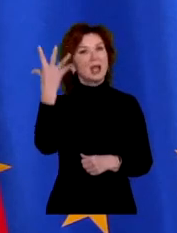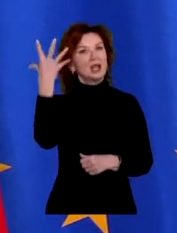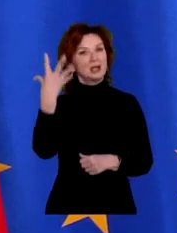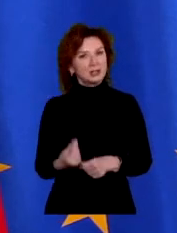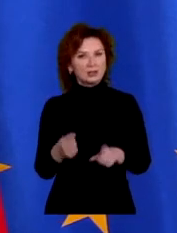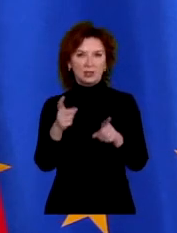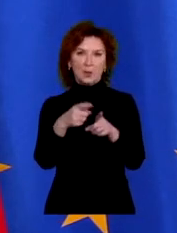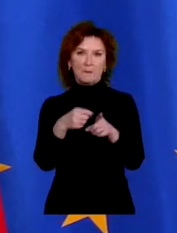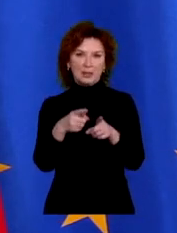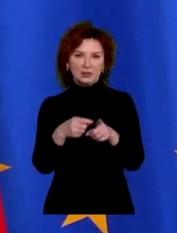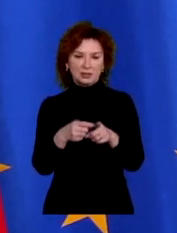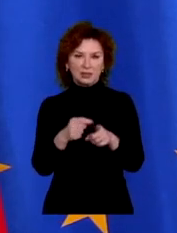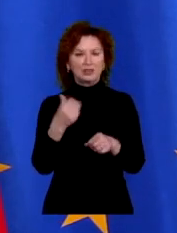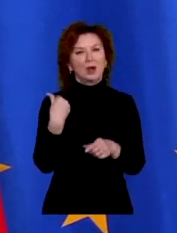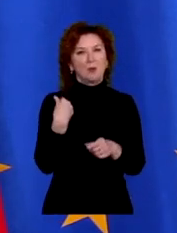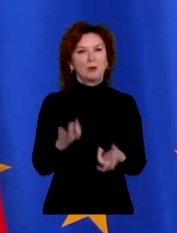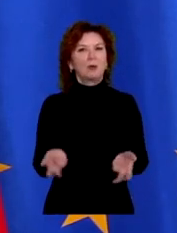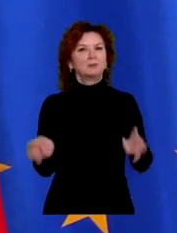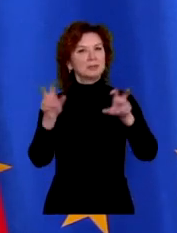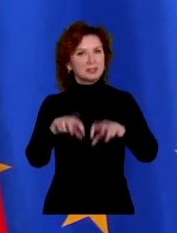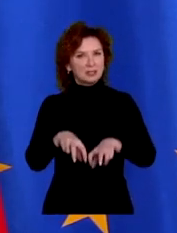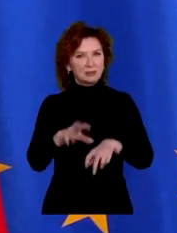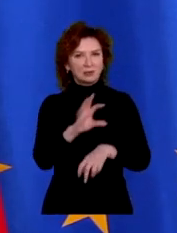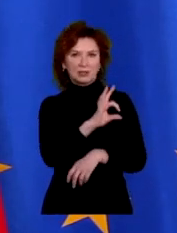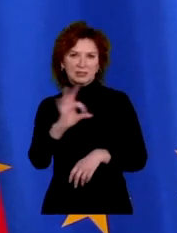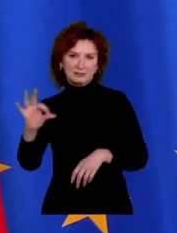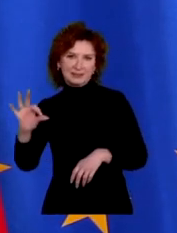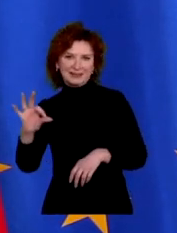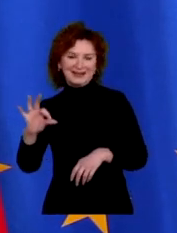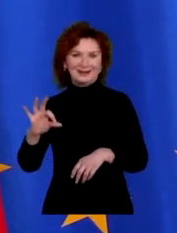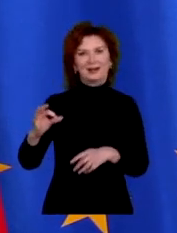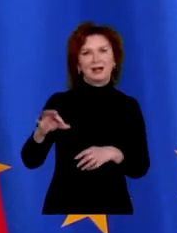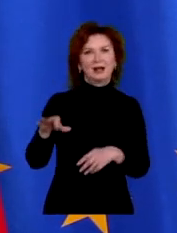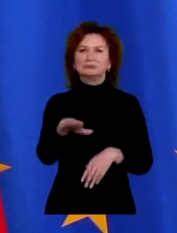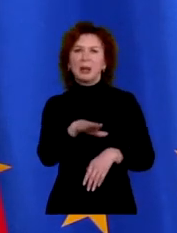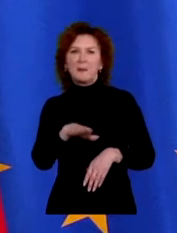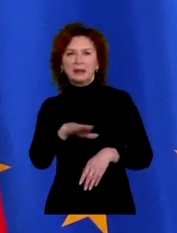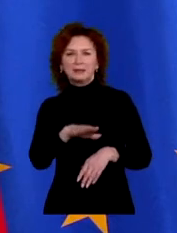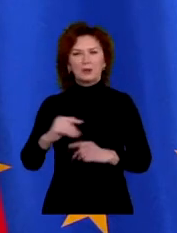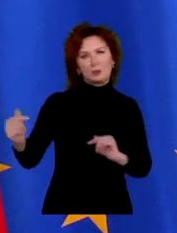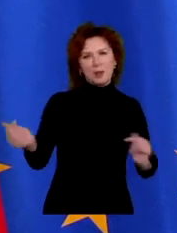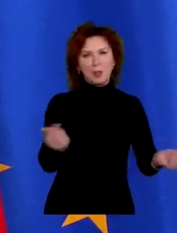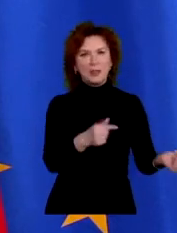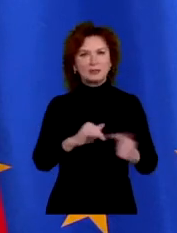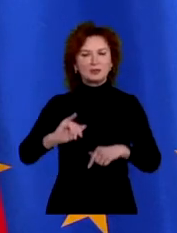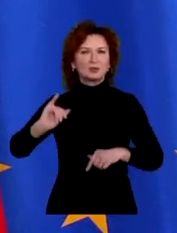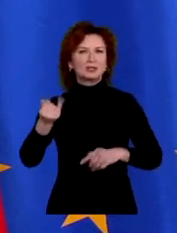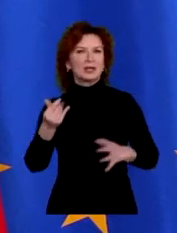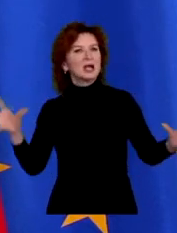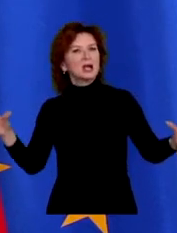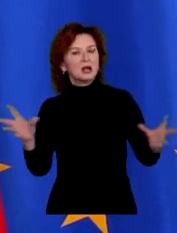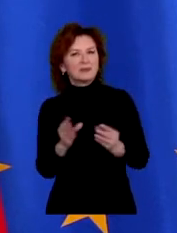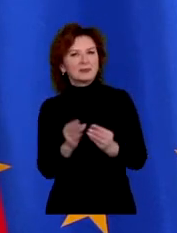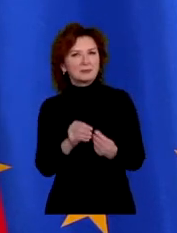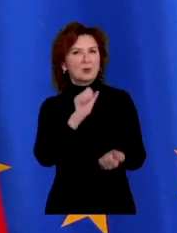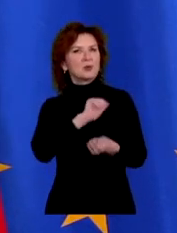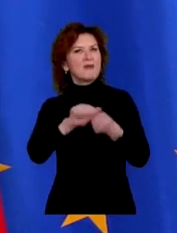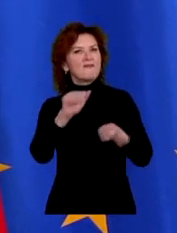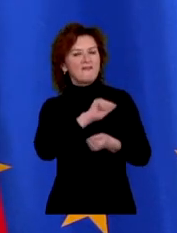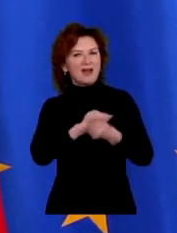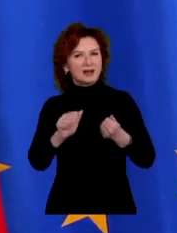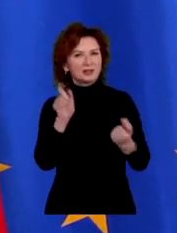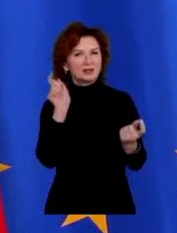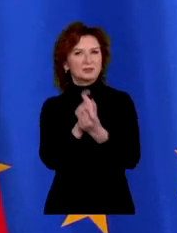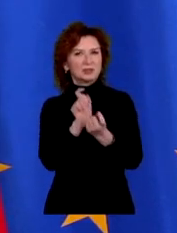październiku, powstała specjalna platforma dyskusji o tym, jak wspólnie walczyć z pandemią, tak zwane wirtualne Centrum